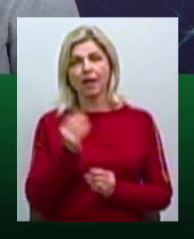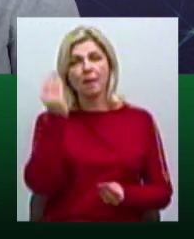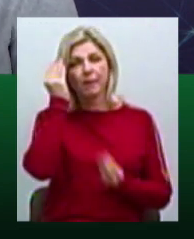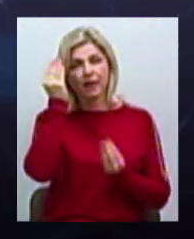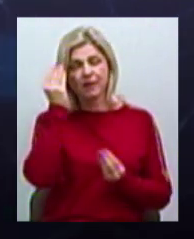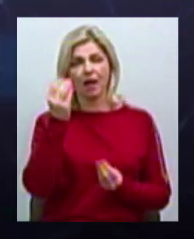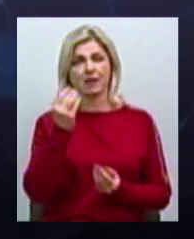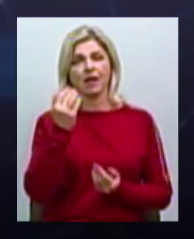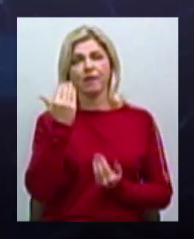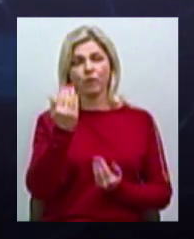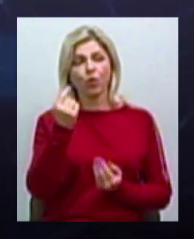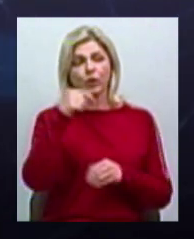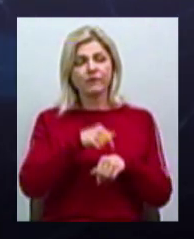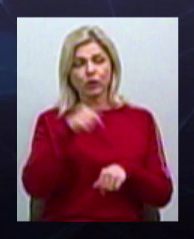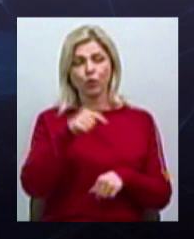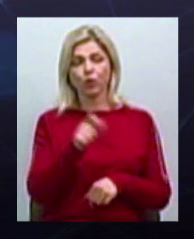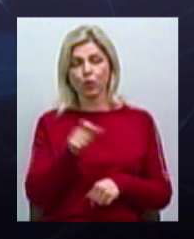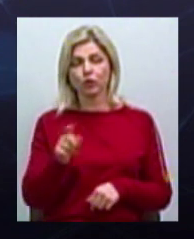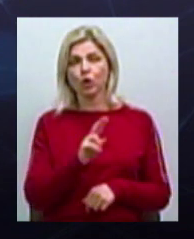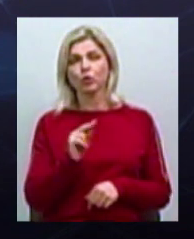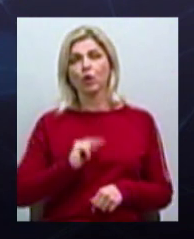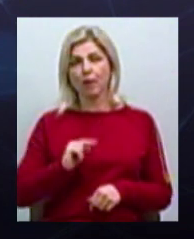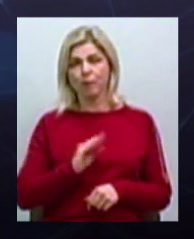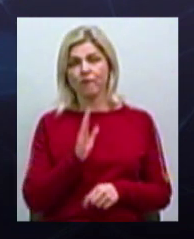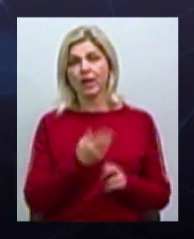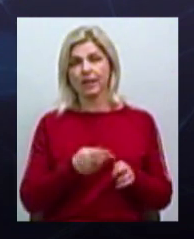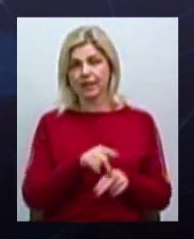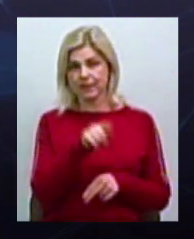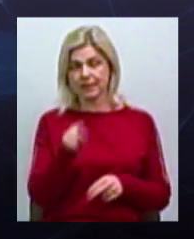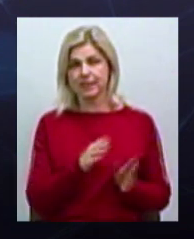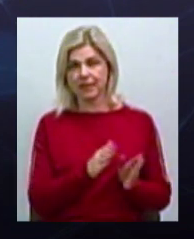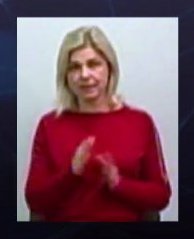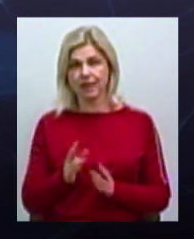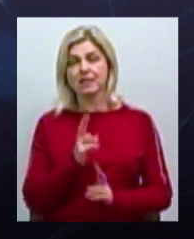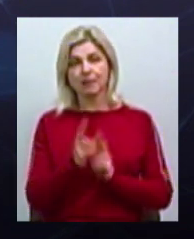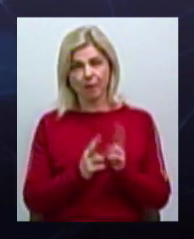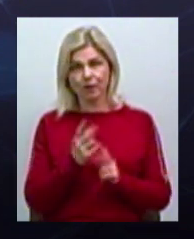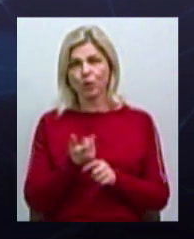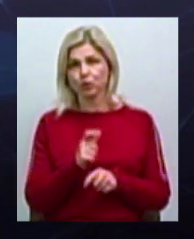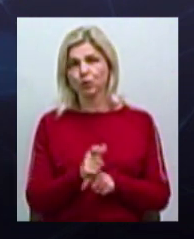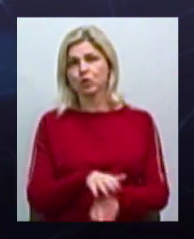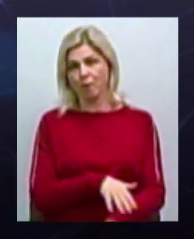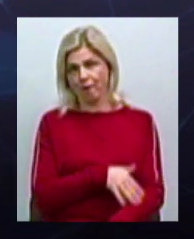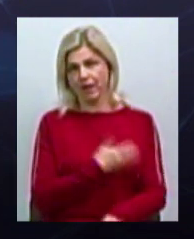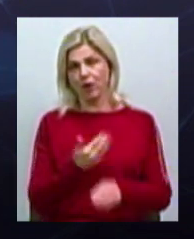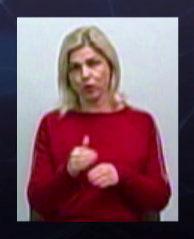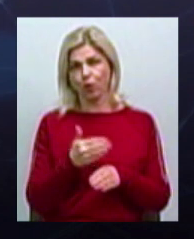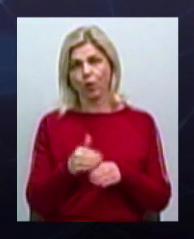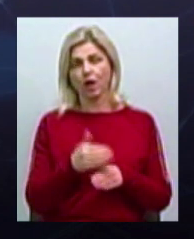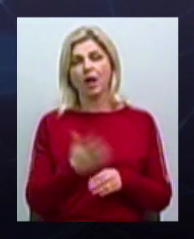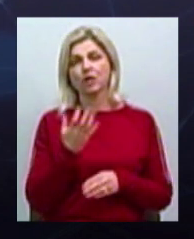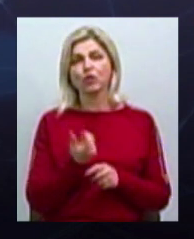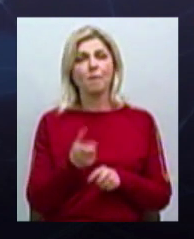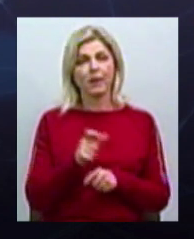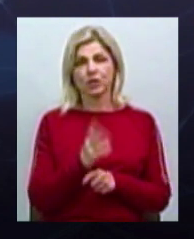які, і свідомість тих людей, які працюють в цих системах, вона змінюється, але дуже-дуже повільно. Наразі ще здебільшого